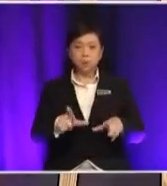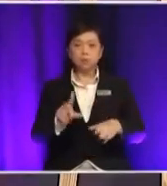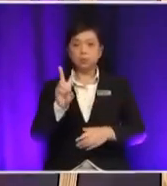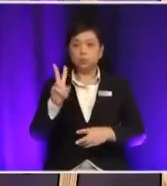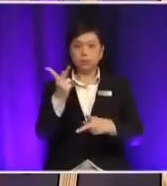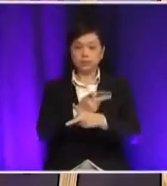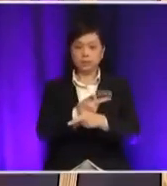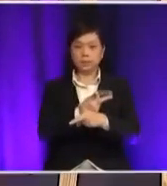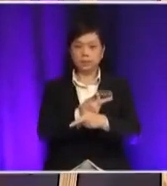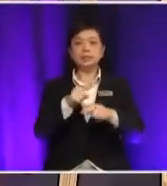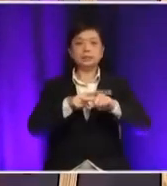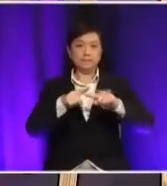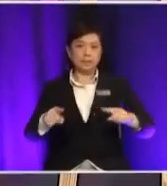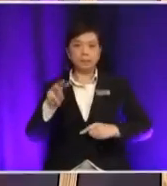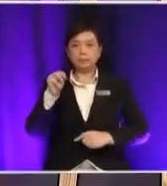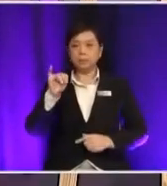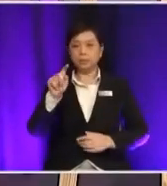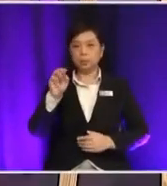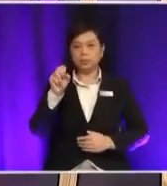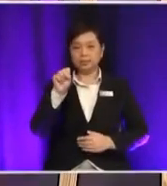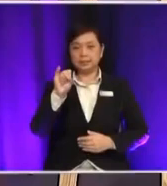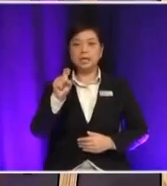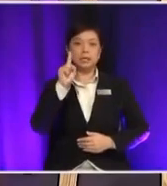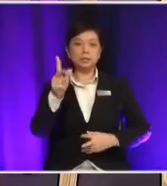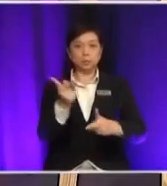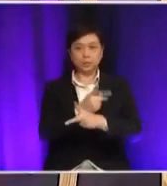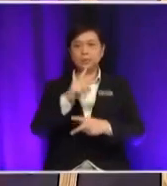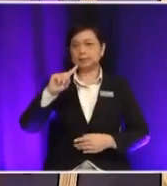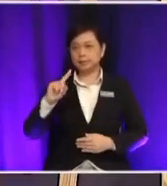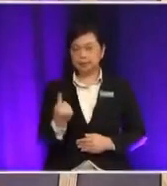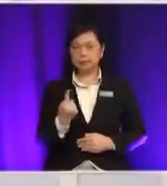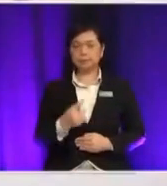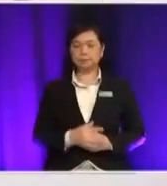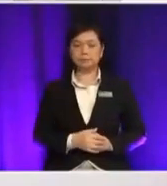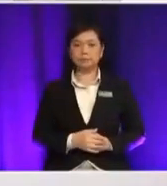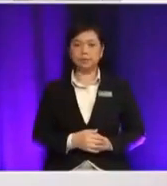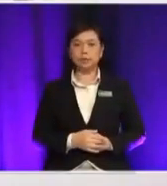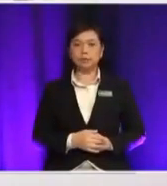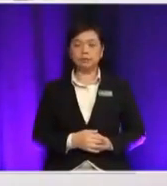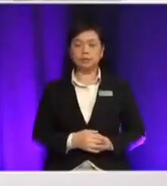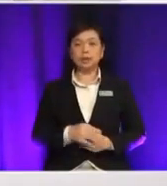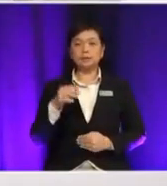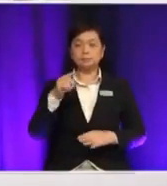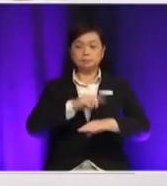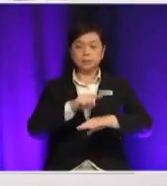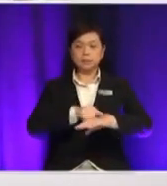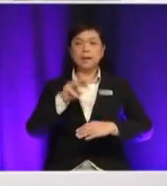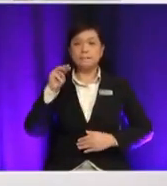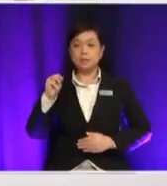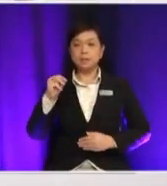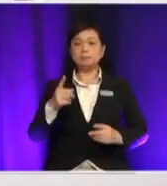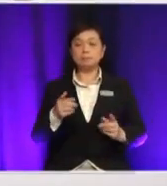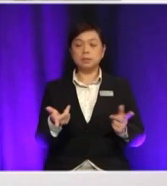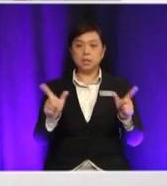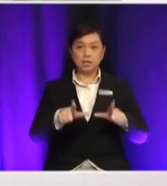hanya berlaku sekali saja pindah silang berlaku semasa profase 1 tapi di